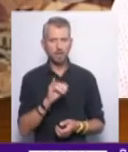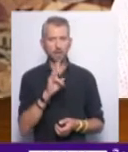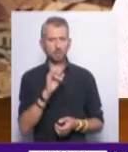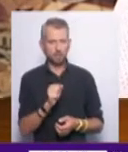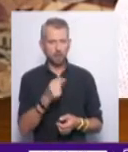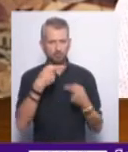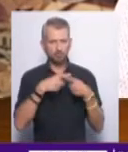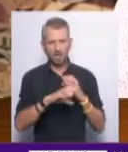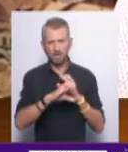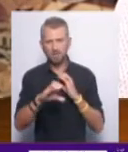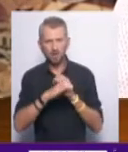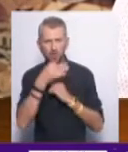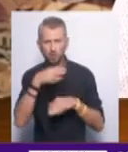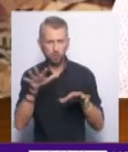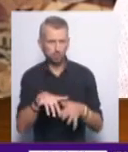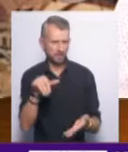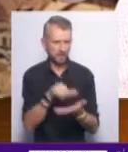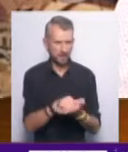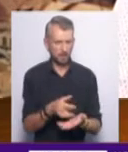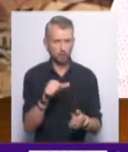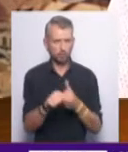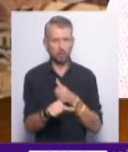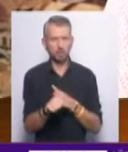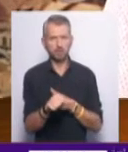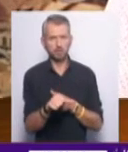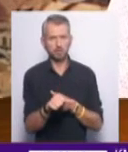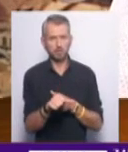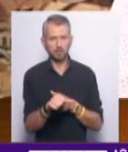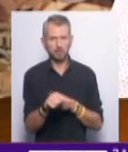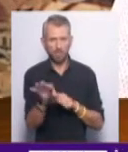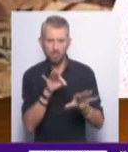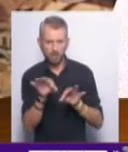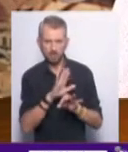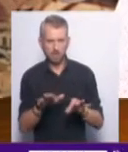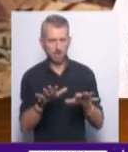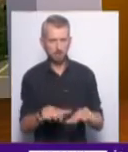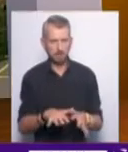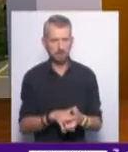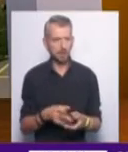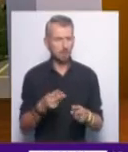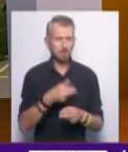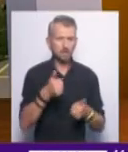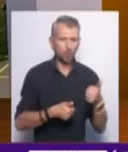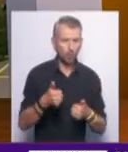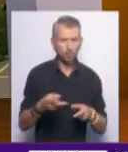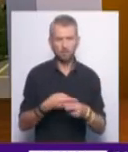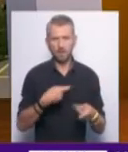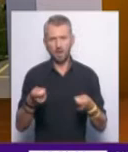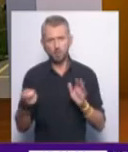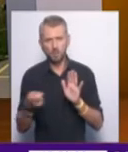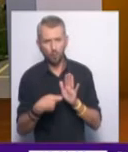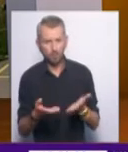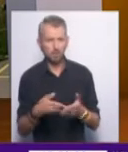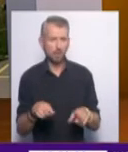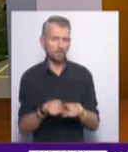інженерних мережах, де завгодно ставили, особливо там не підбирали там місця. Без конкурсів, без аукціонів, так ну,